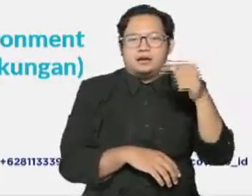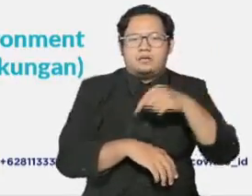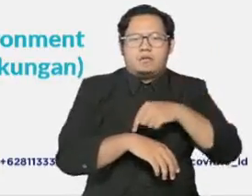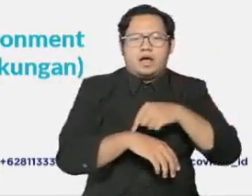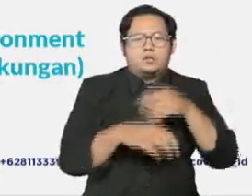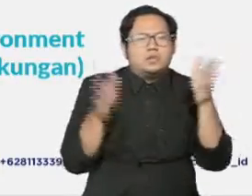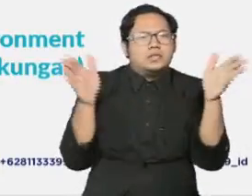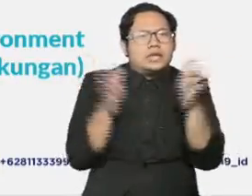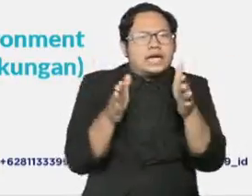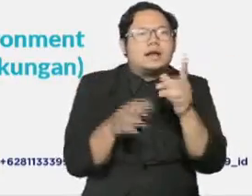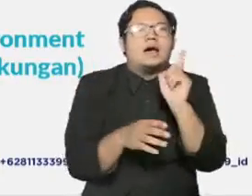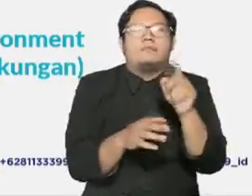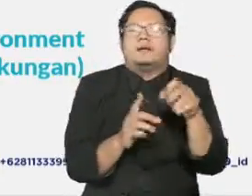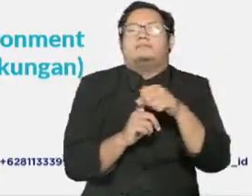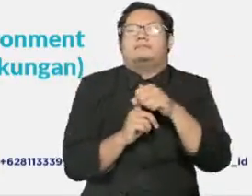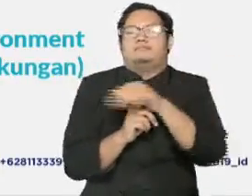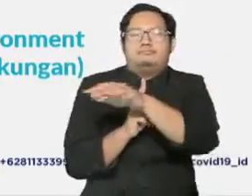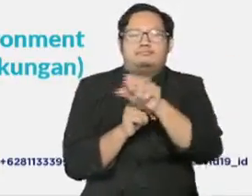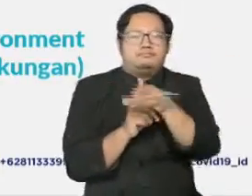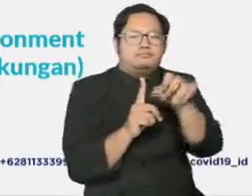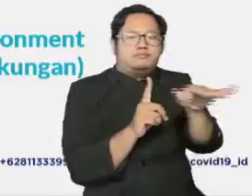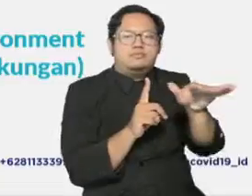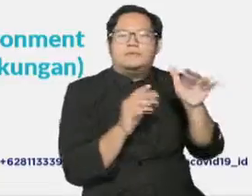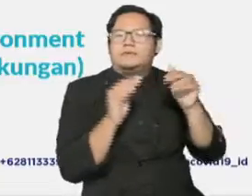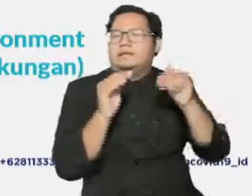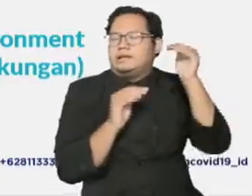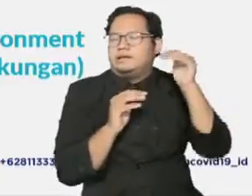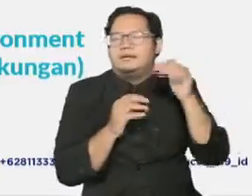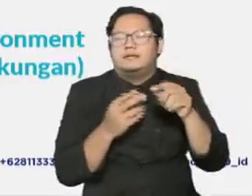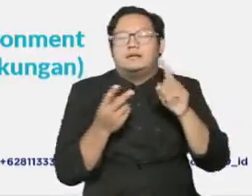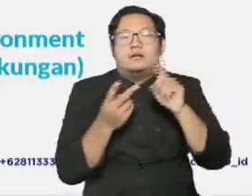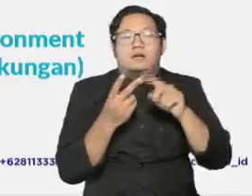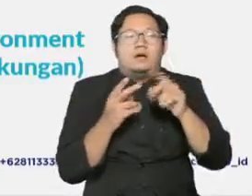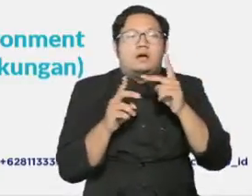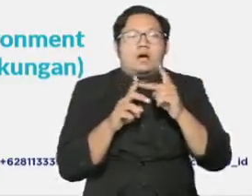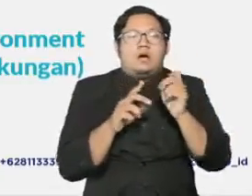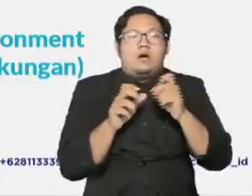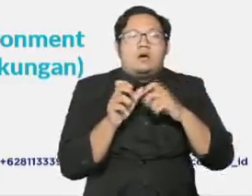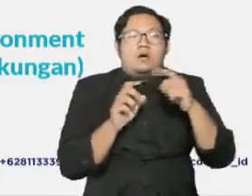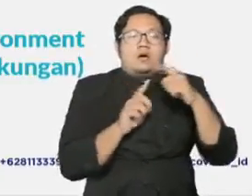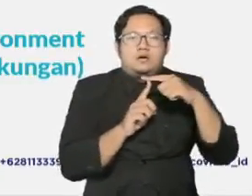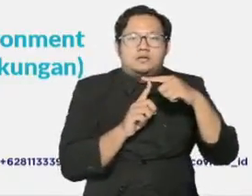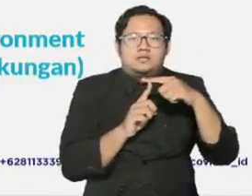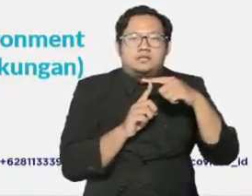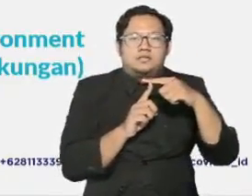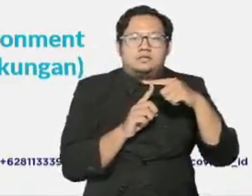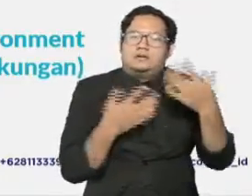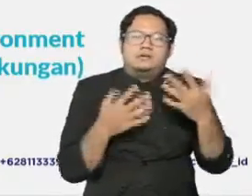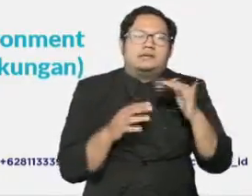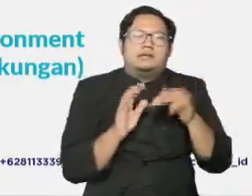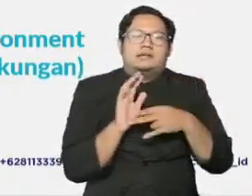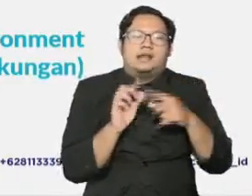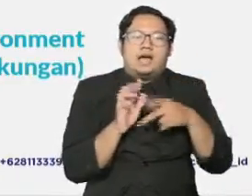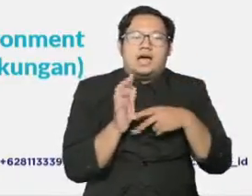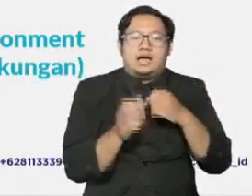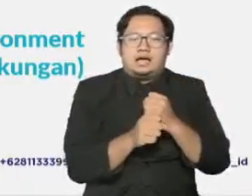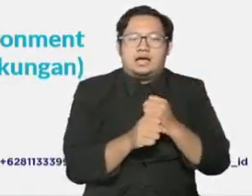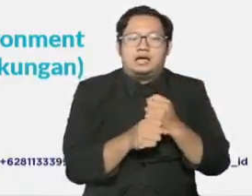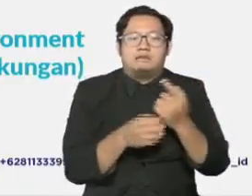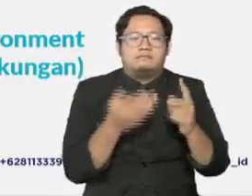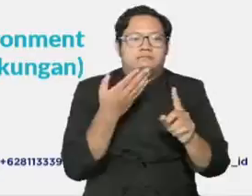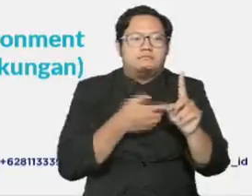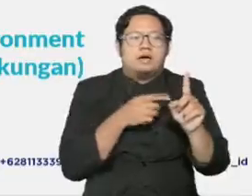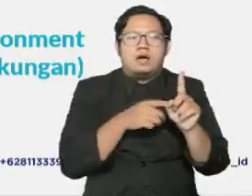kemampuan penularannya yang tinggi yang kedua host atau pejamu atau Inang yaitu organisme yang